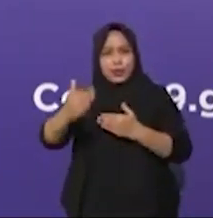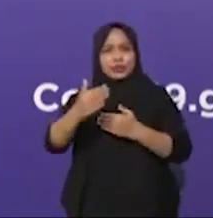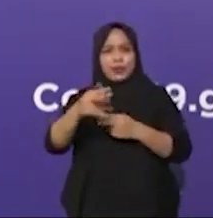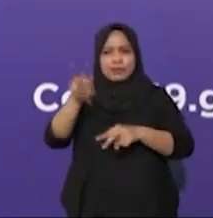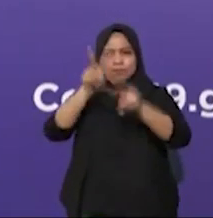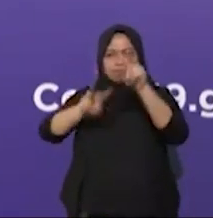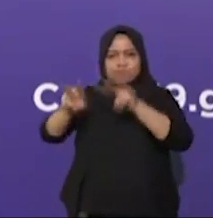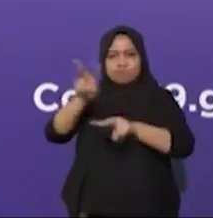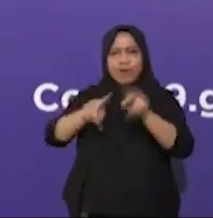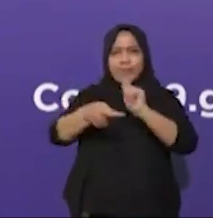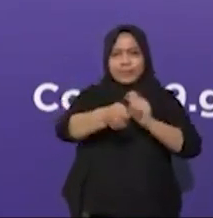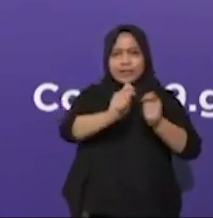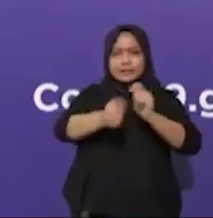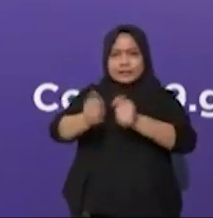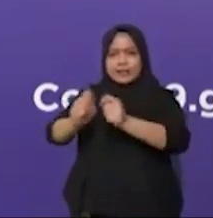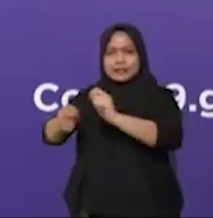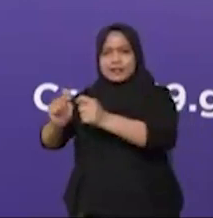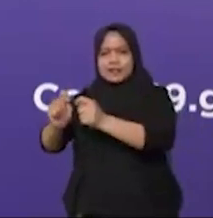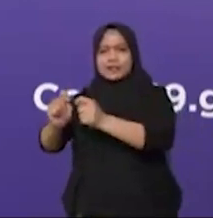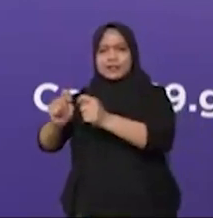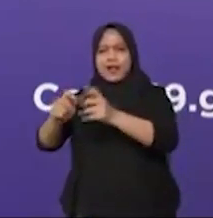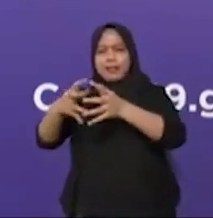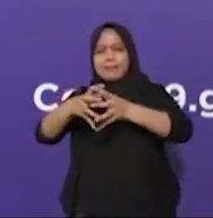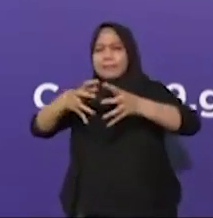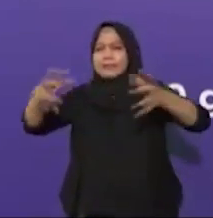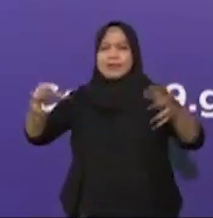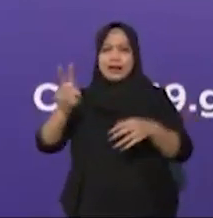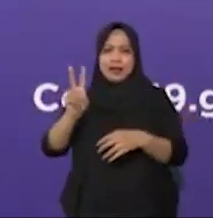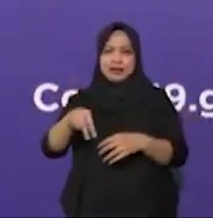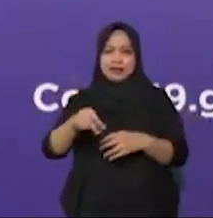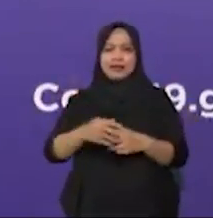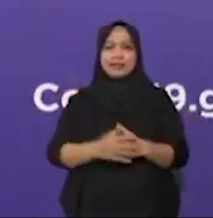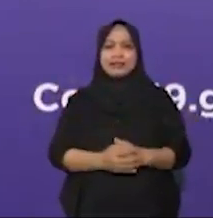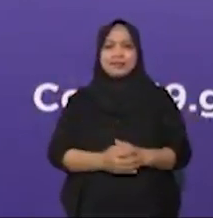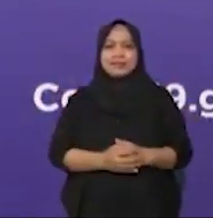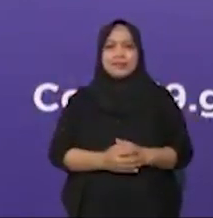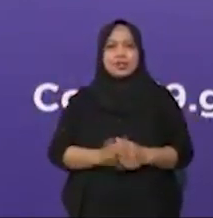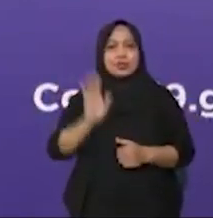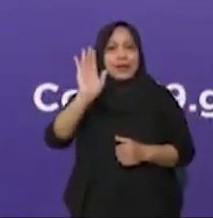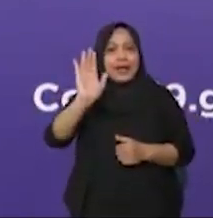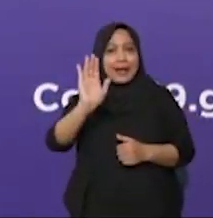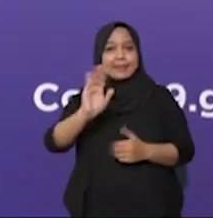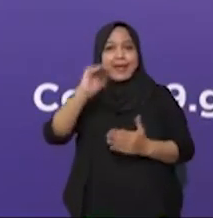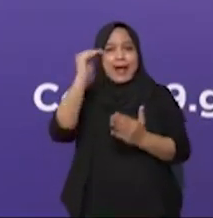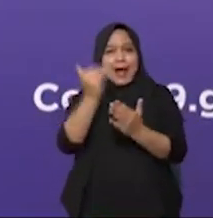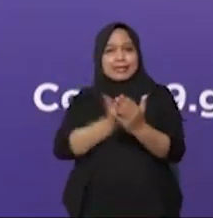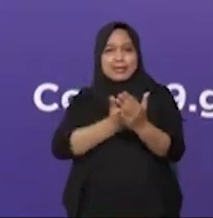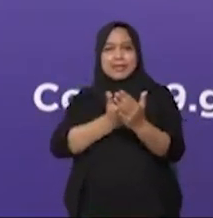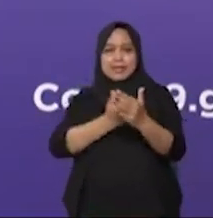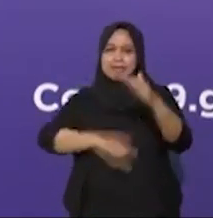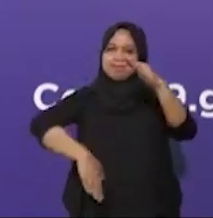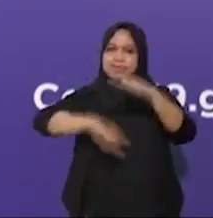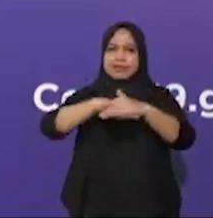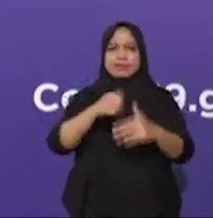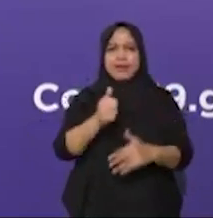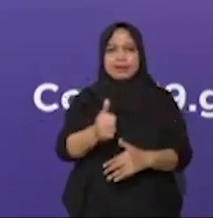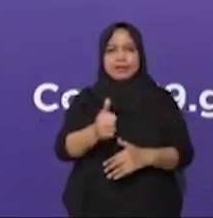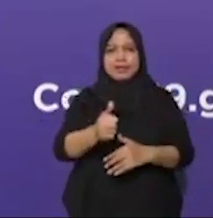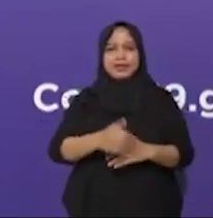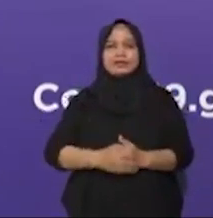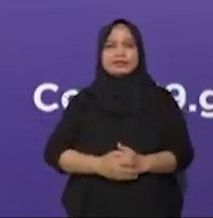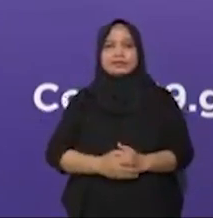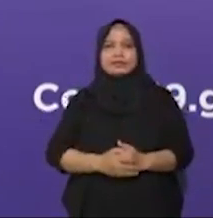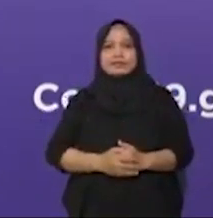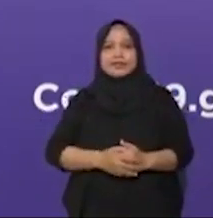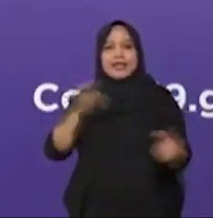pemeriksaan testing selebihnya sih lagi sehingga kita bisa mendapatkan hasil yang jauh lebih optimal kita